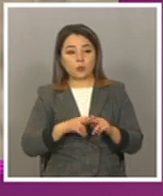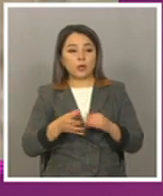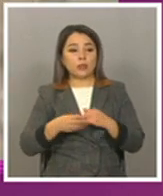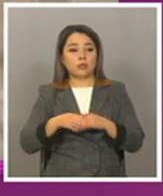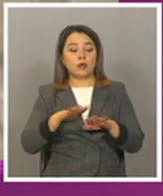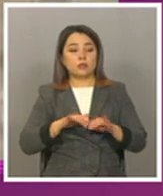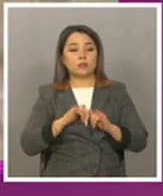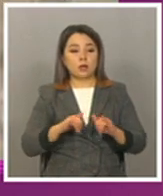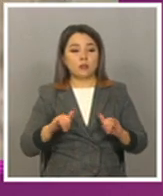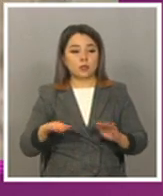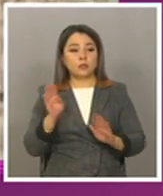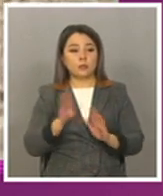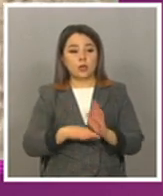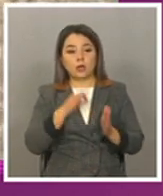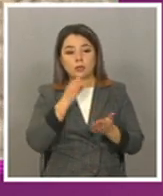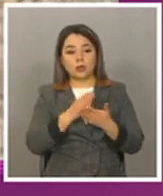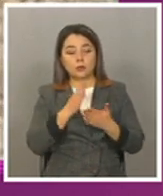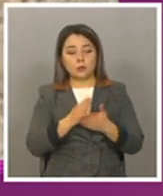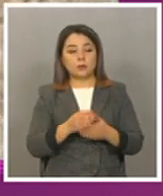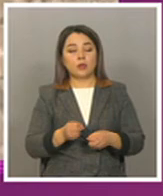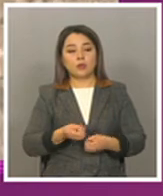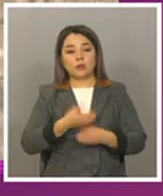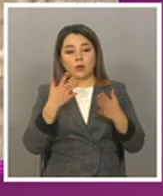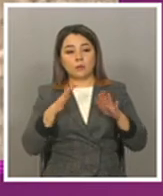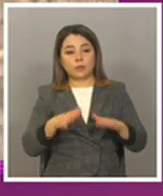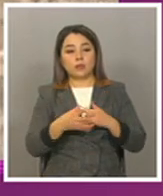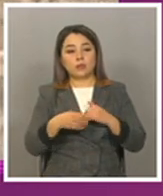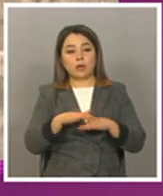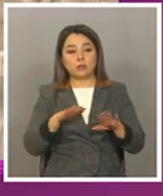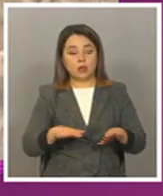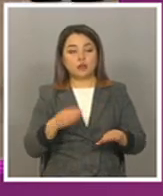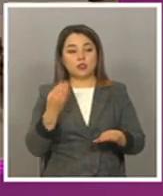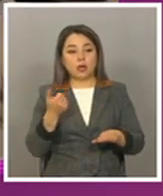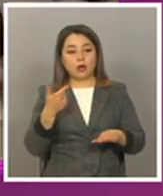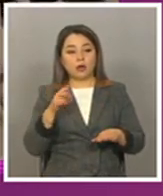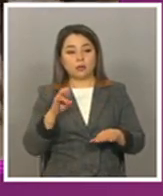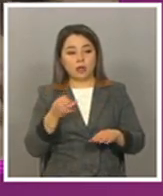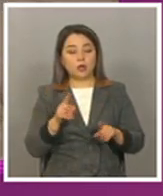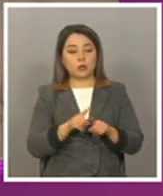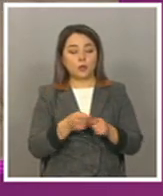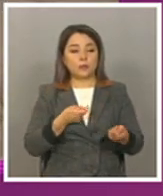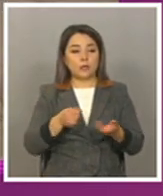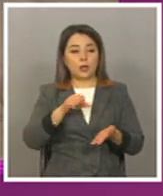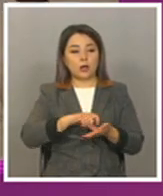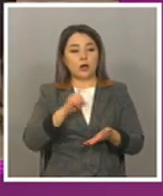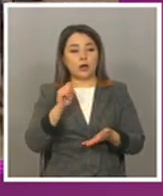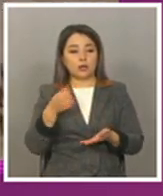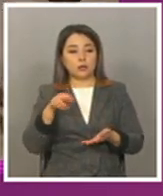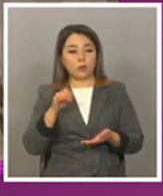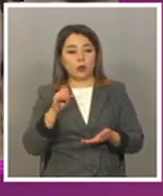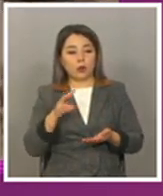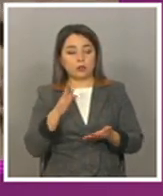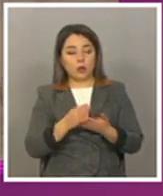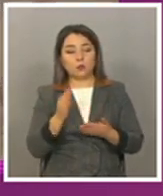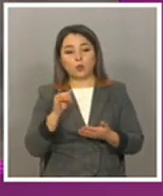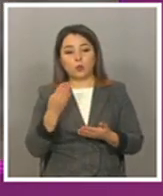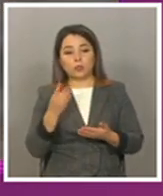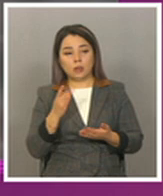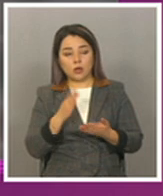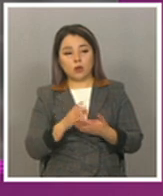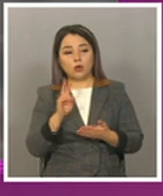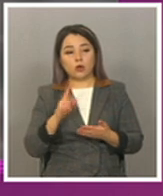шарықтау шегіне жетіп, киелі Талаш жерінде Шағатай ұлысының билеушісі Хайду хан, Жоша,